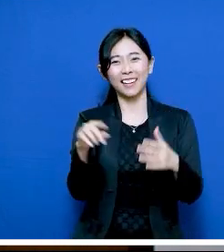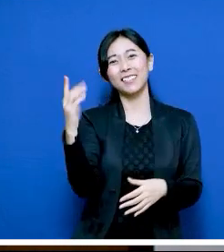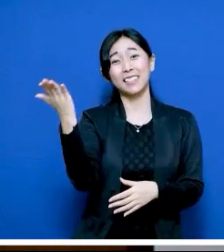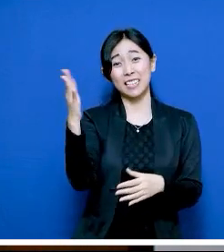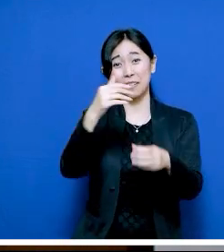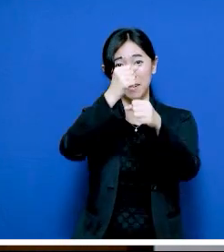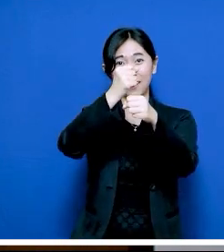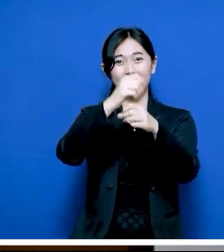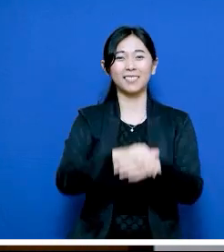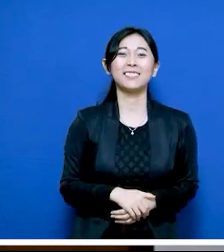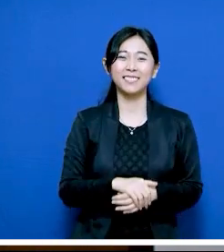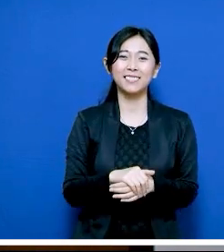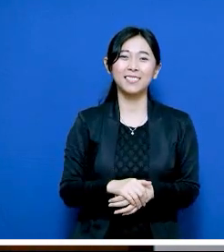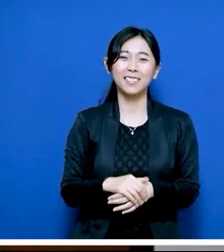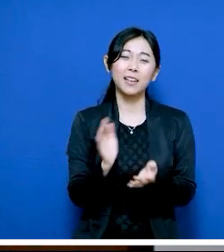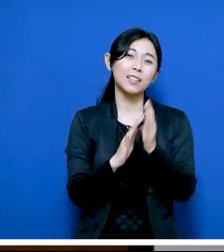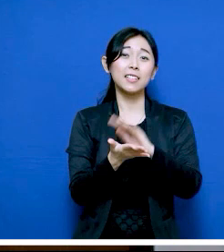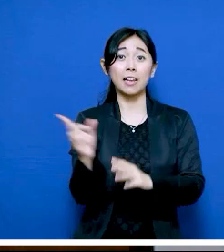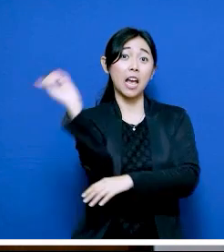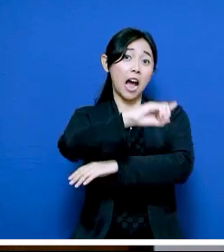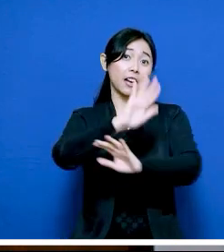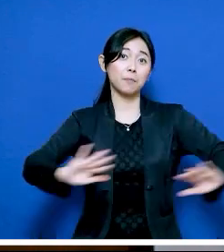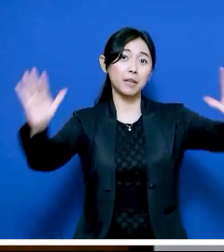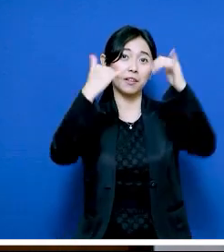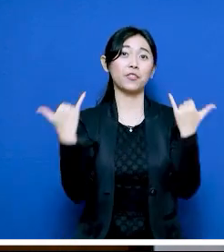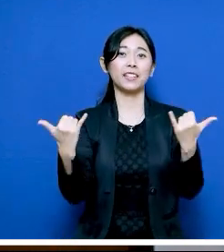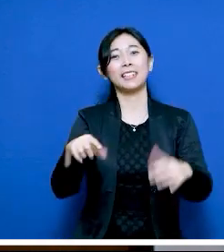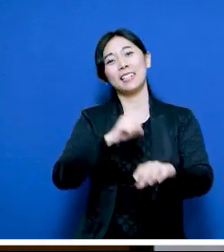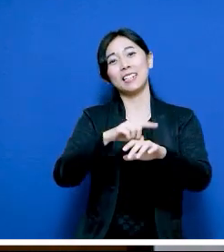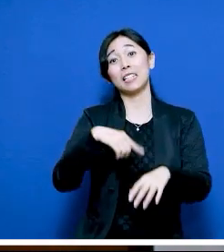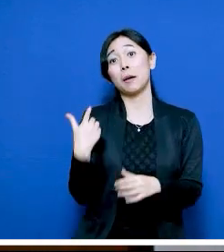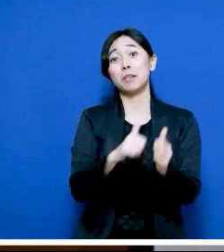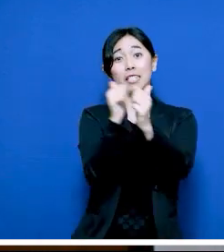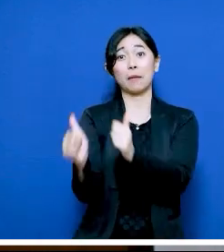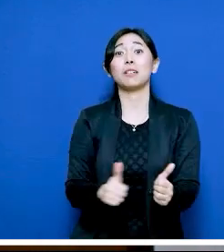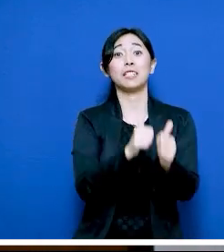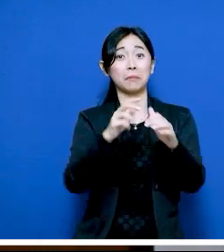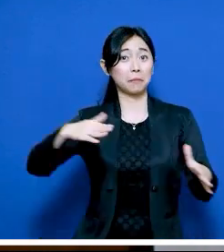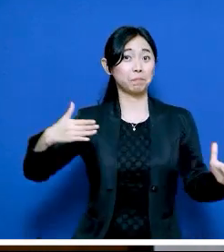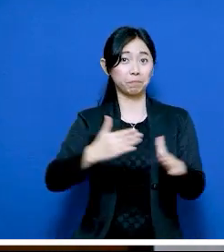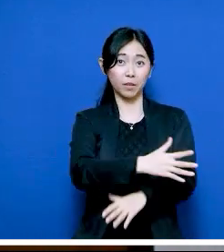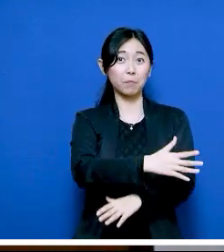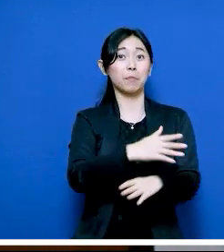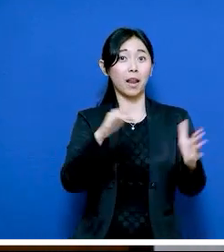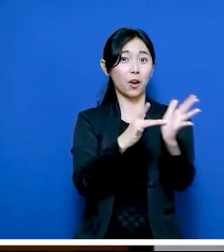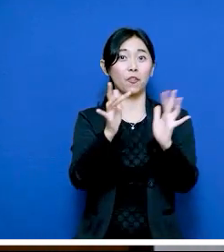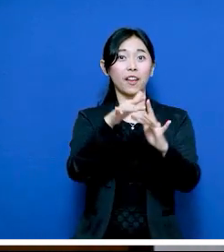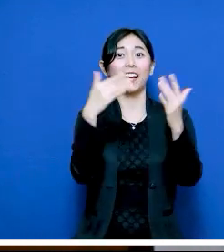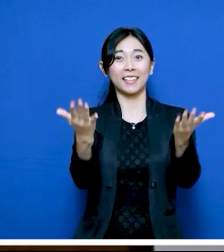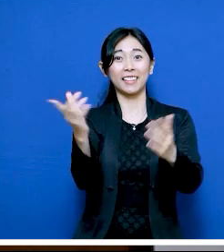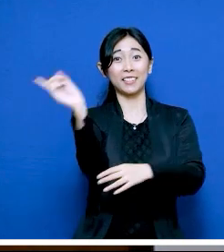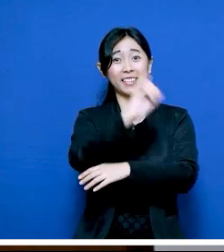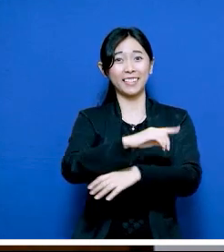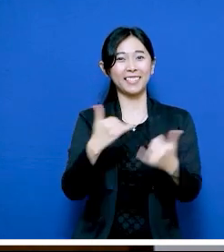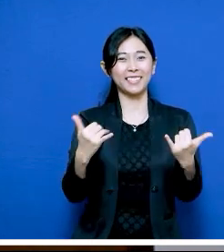dipegangnya. Nah, karena itu pada hari Minggu ini ketika kita bersama melalui pembacaan-pembacaan Alkitab